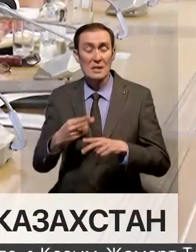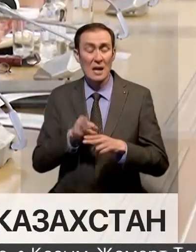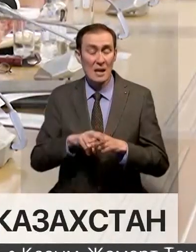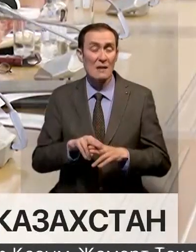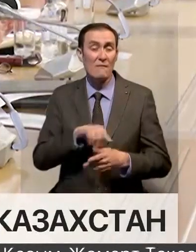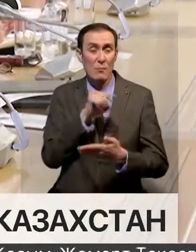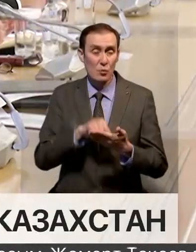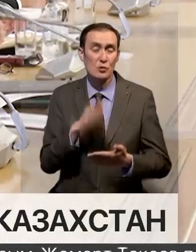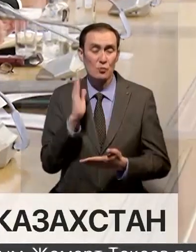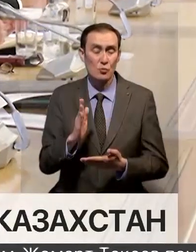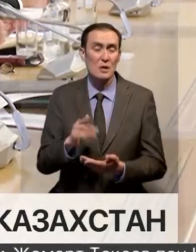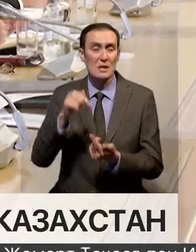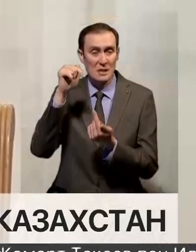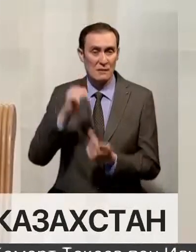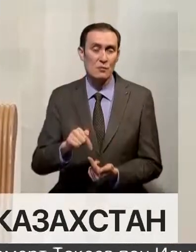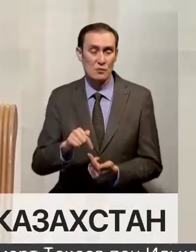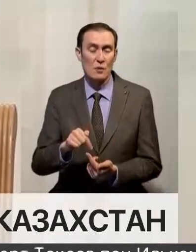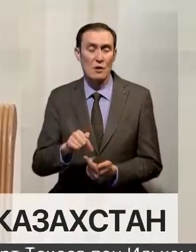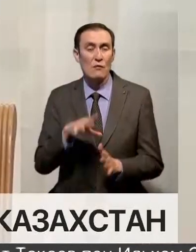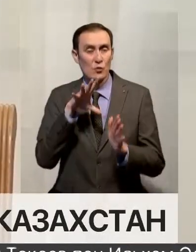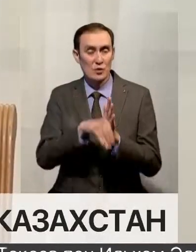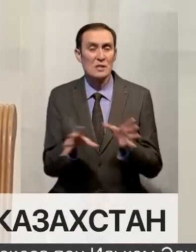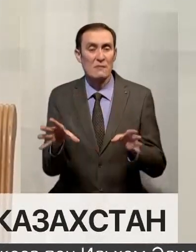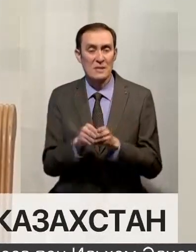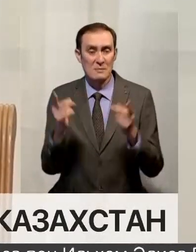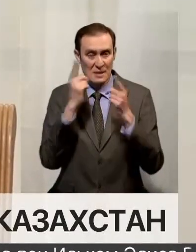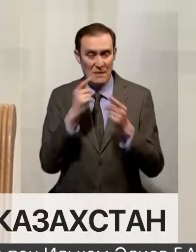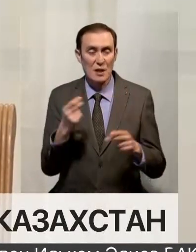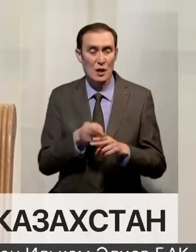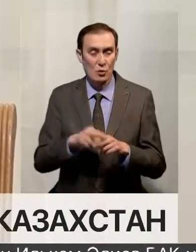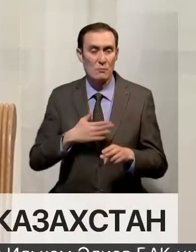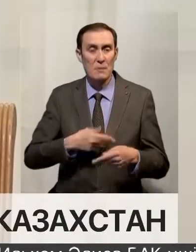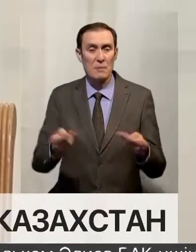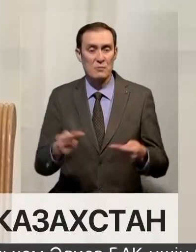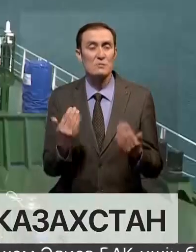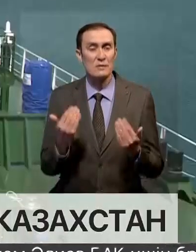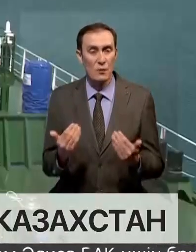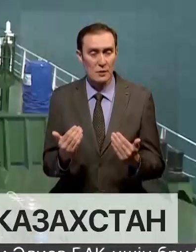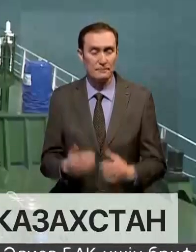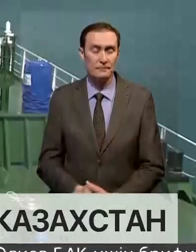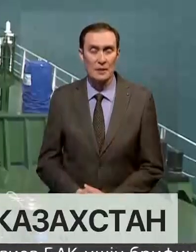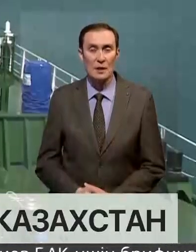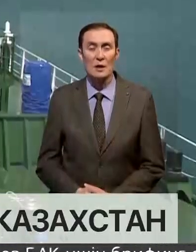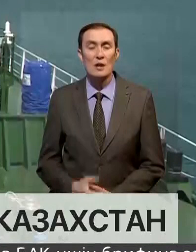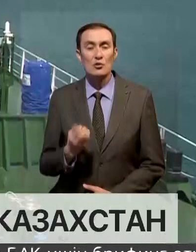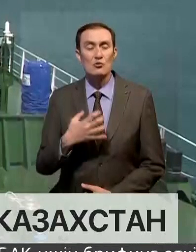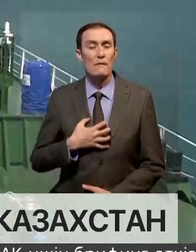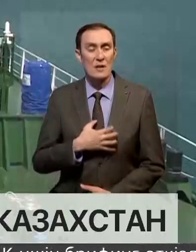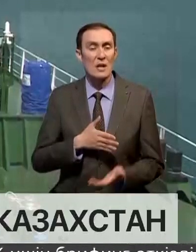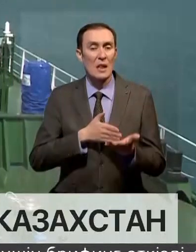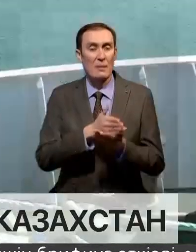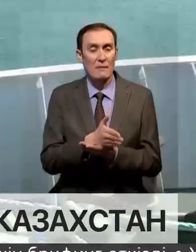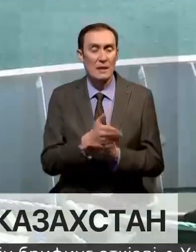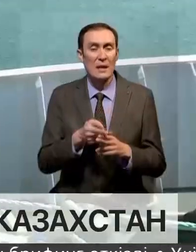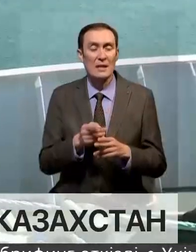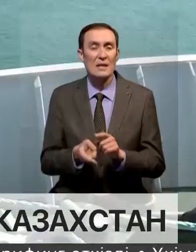эти моменты будут соответствующим образом отражены в совместном заявлении, которое мы подпишем сегодня. Еще одно не менее важное направление